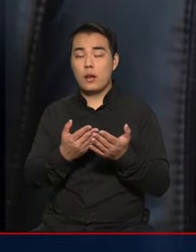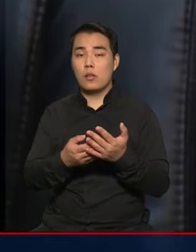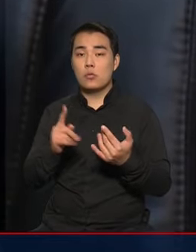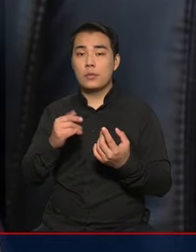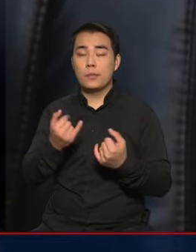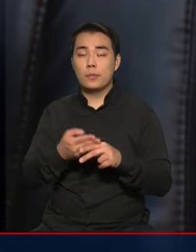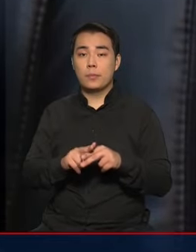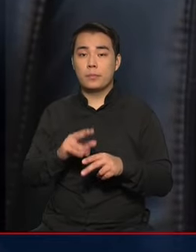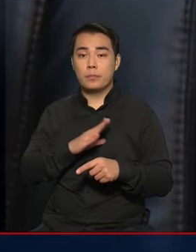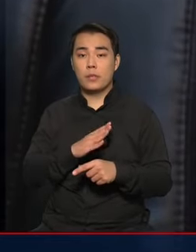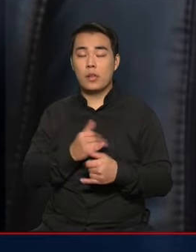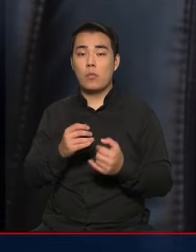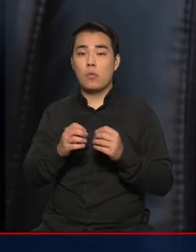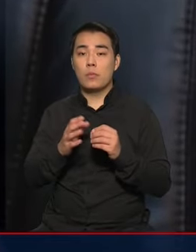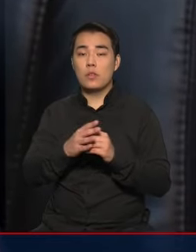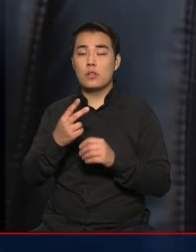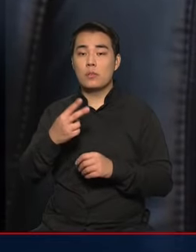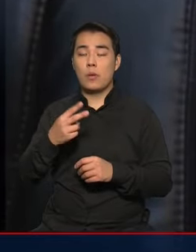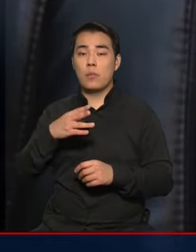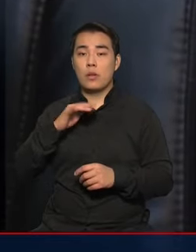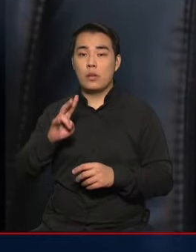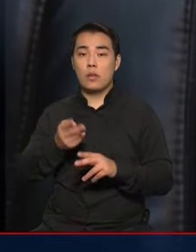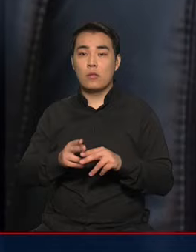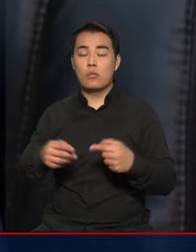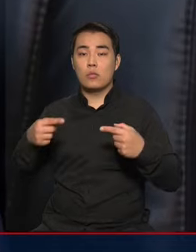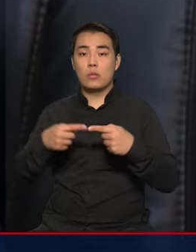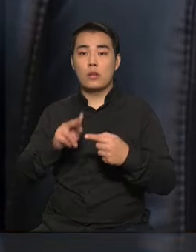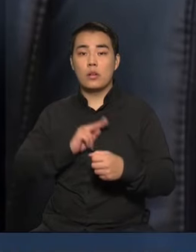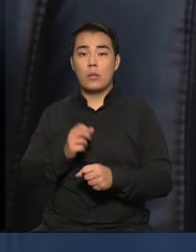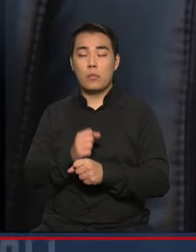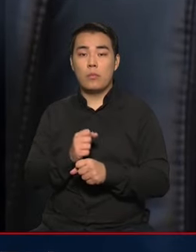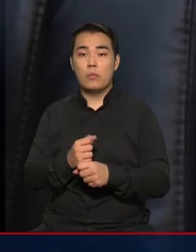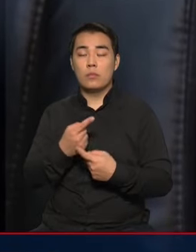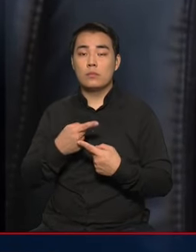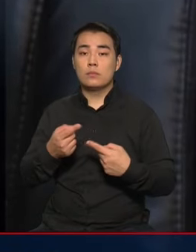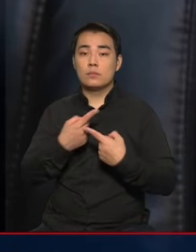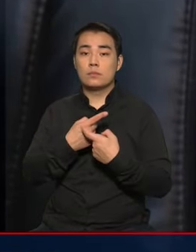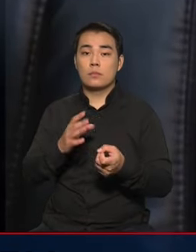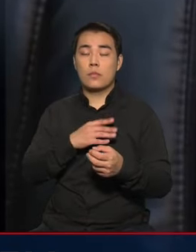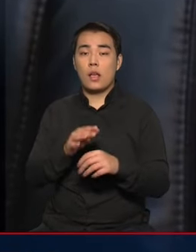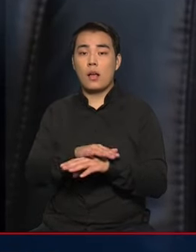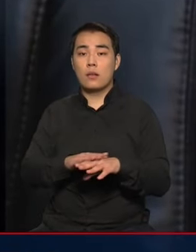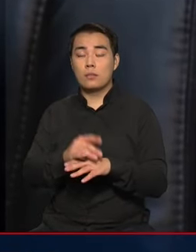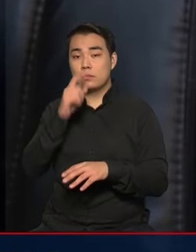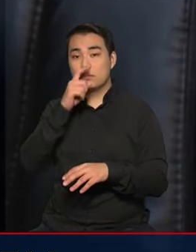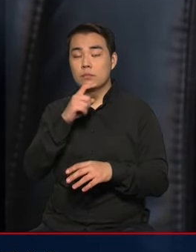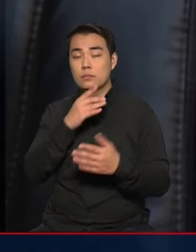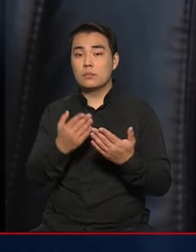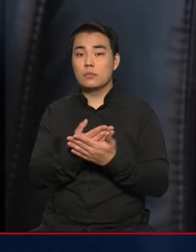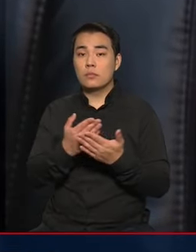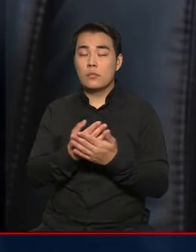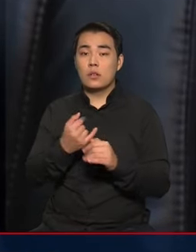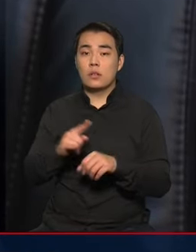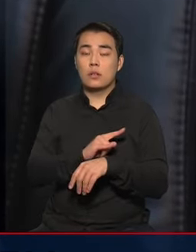ақпарат тарап кеткен соң, біз 15-20 минут ішінде нақты сараланған ақпарат бердік. Яғни жұрт түсініксіз хабарламаларға сенбеу